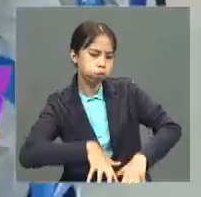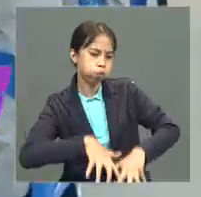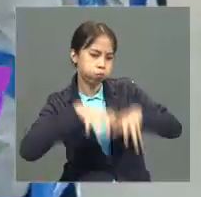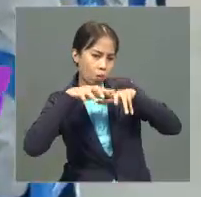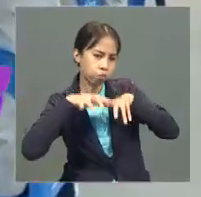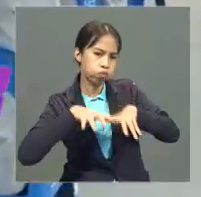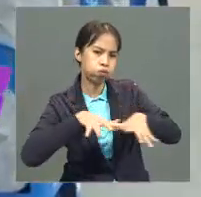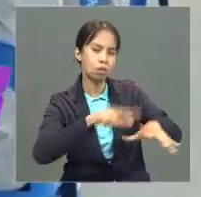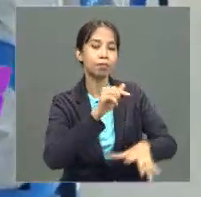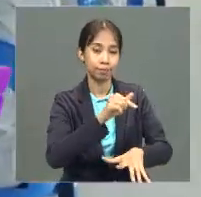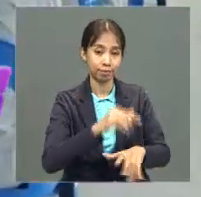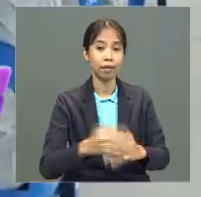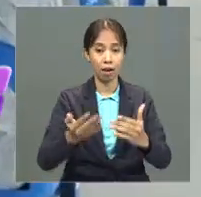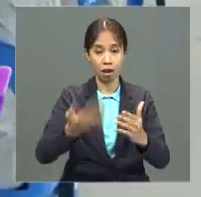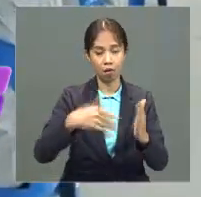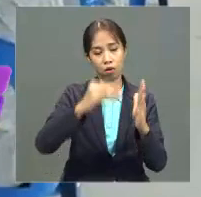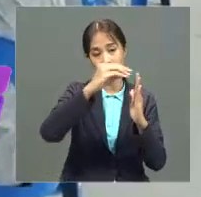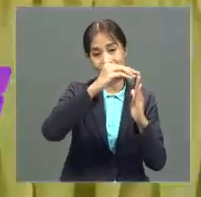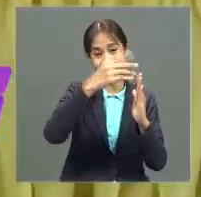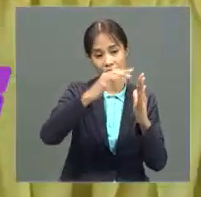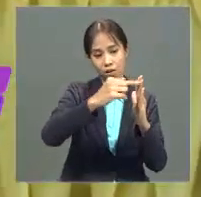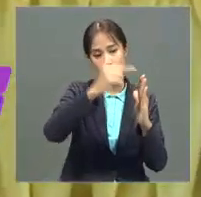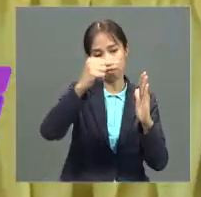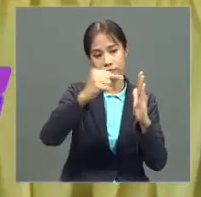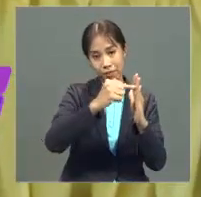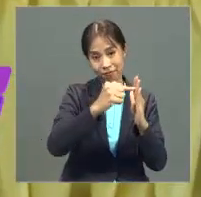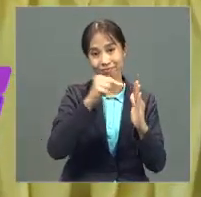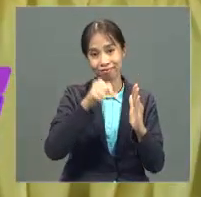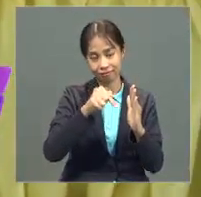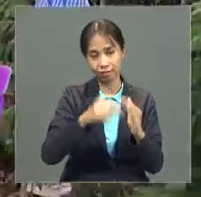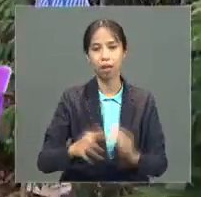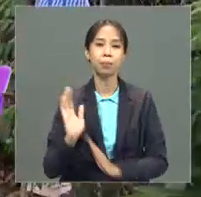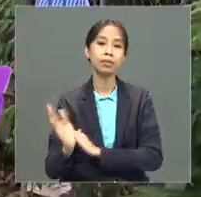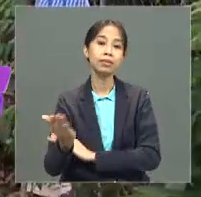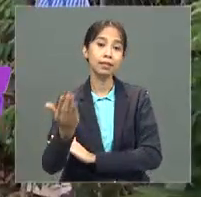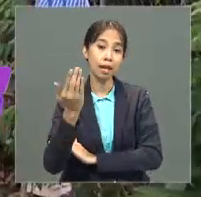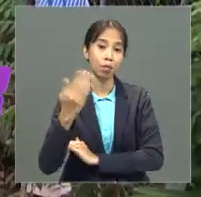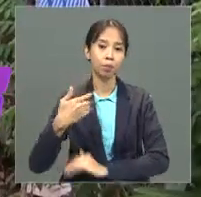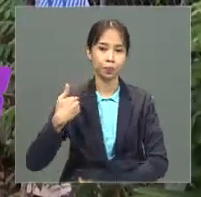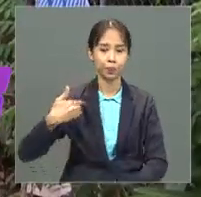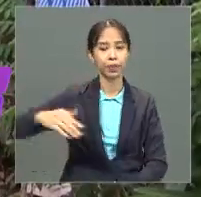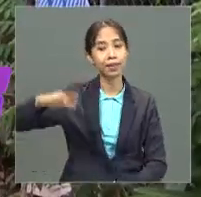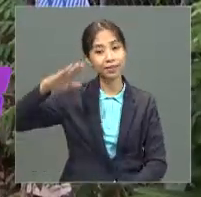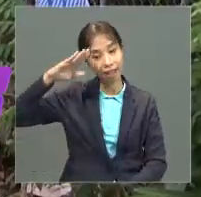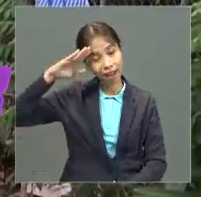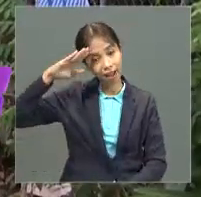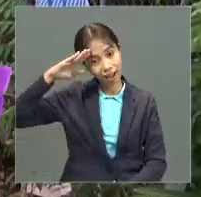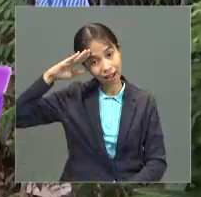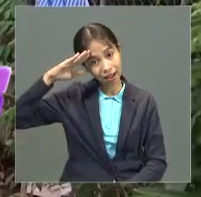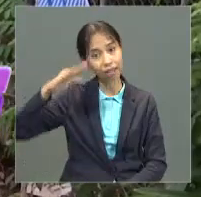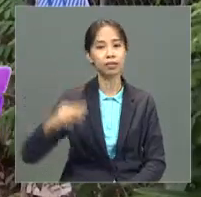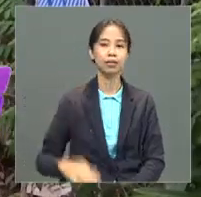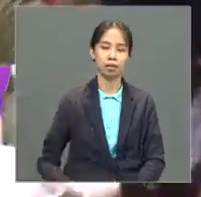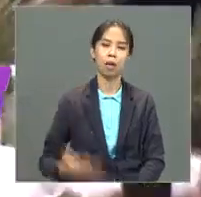ที่ถัดลงมาฮะอย่างที่แม่สวยนะครับเมื่อช่วงเช้าทหารกองพันทหารราบที่3กรมทหารราบ